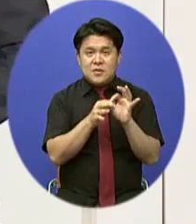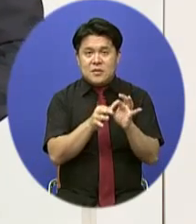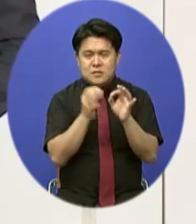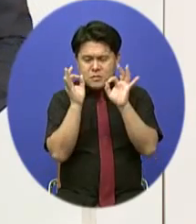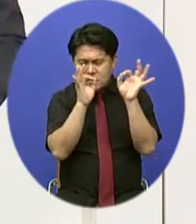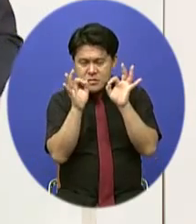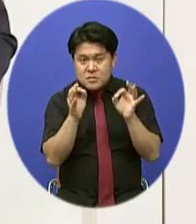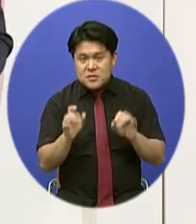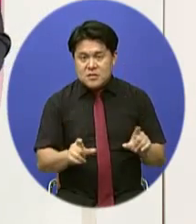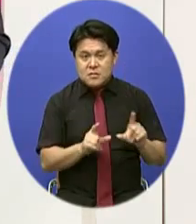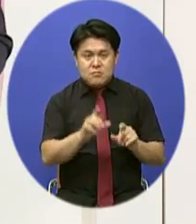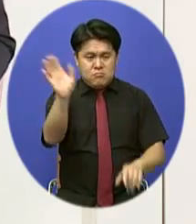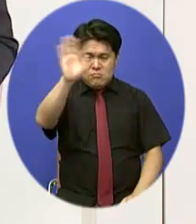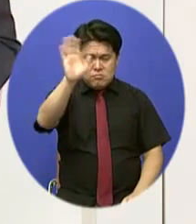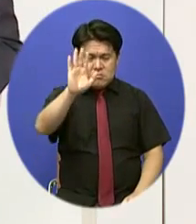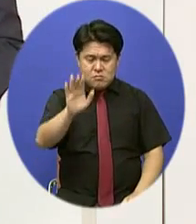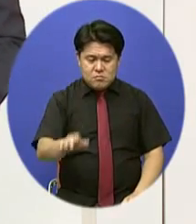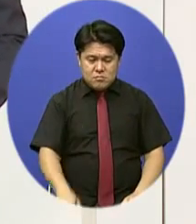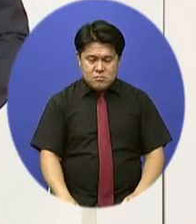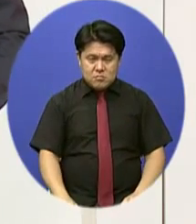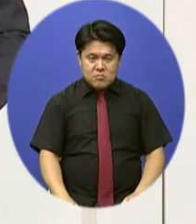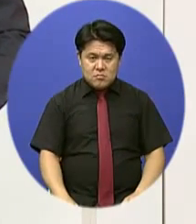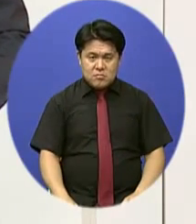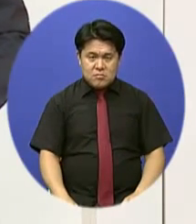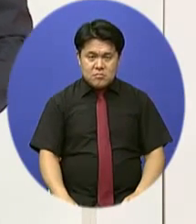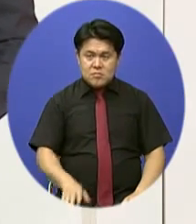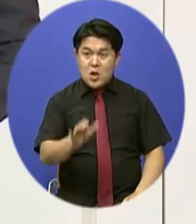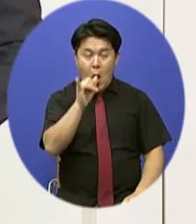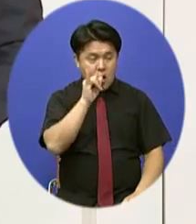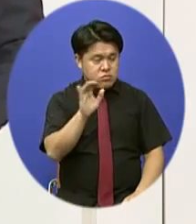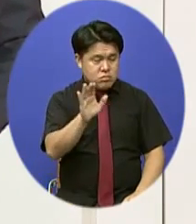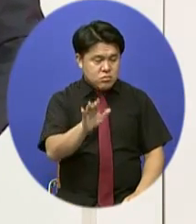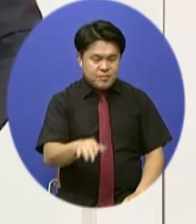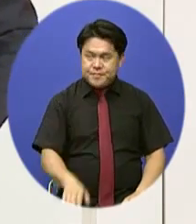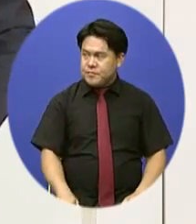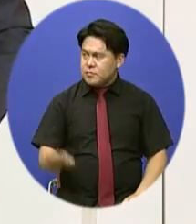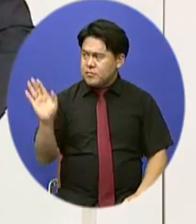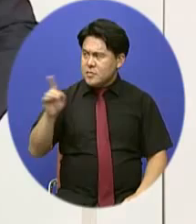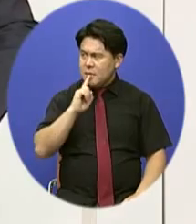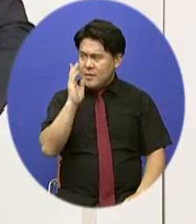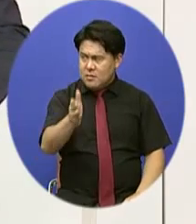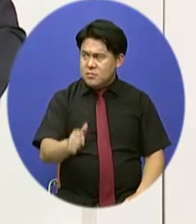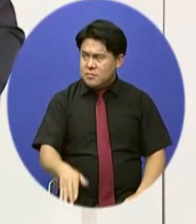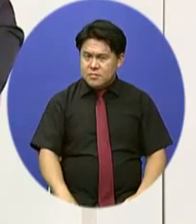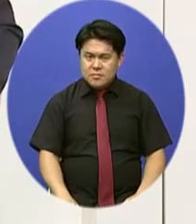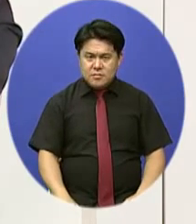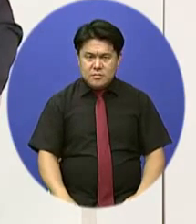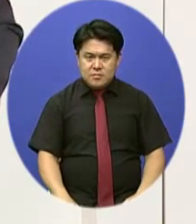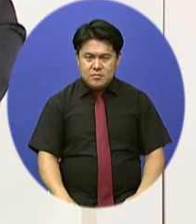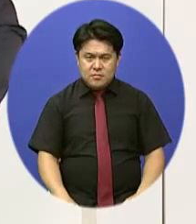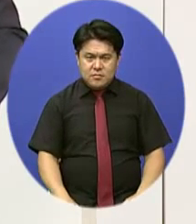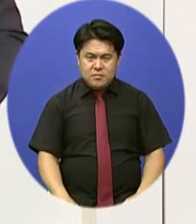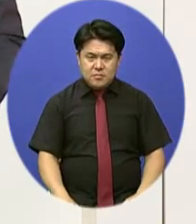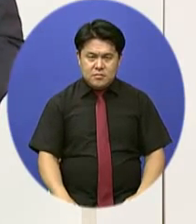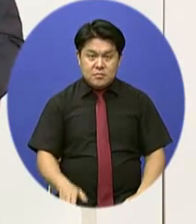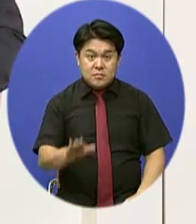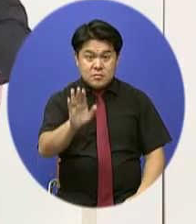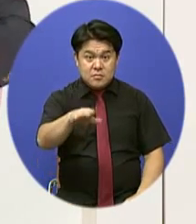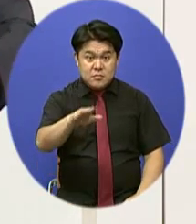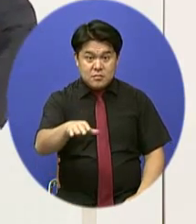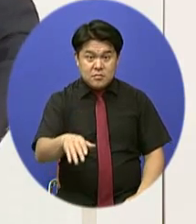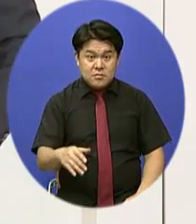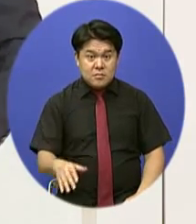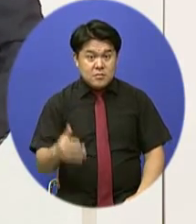법이 어디 있어요? 맞아요. 아무리 세상이 있어요. 사이가 그래도 있대요. 헐 네. 이효정 씨 그런 얘기 하지 마세요. 네. 아무리 우리 사이에는 그래도